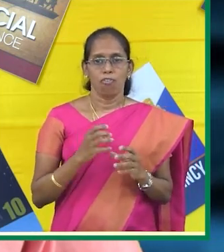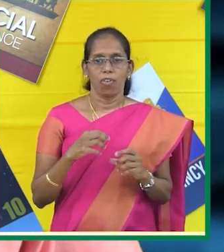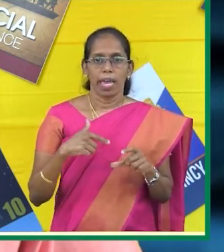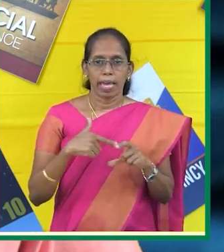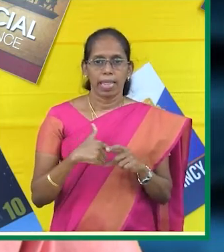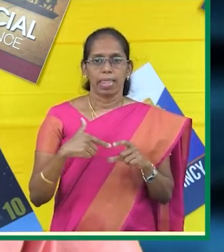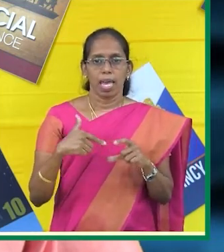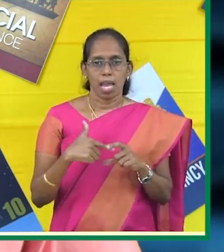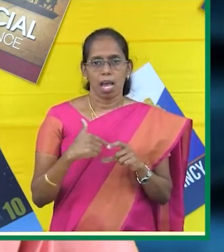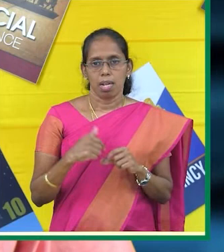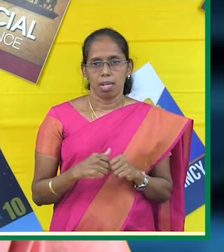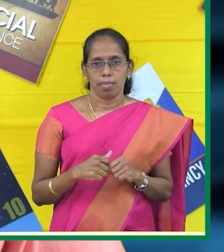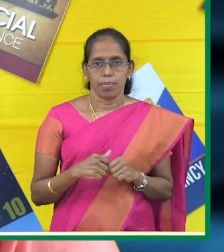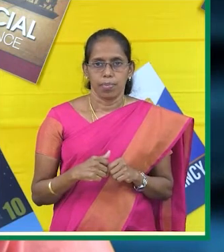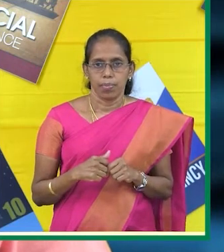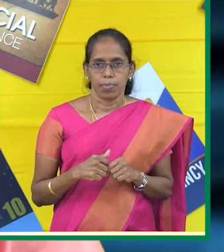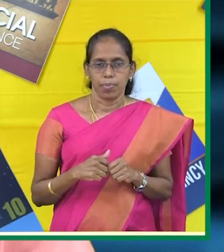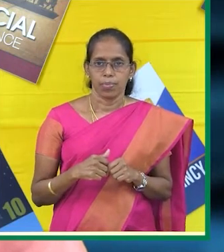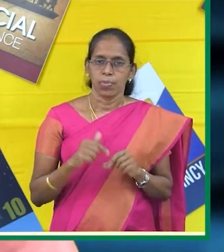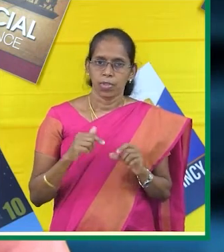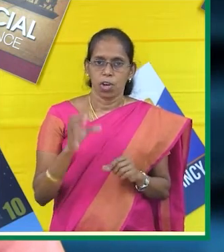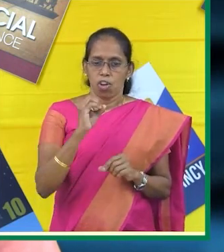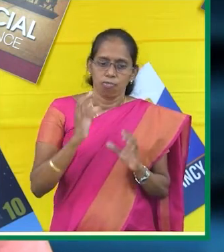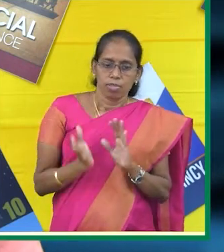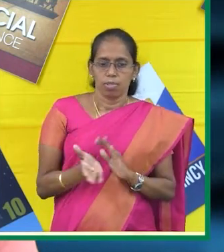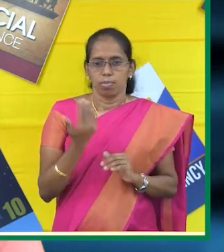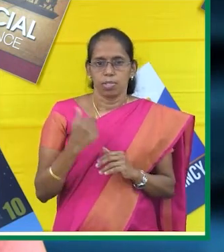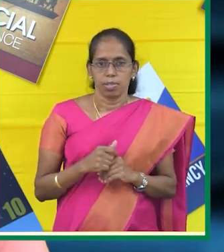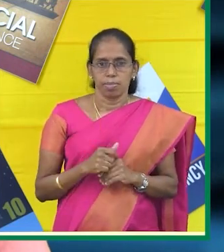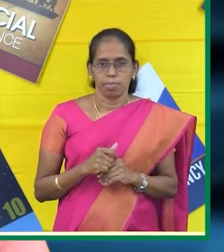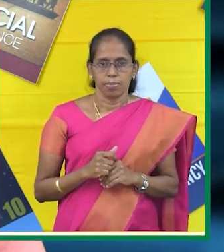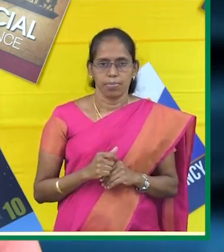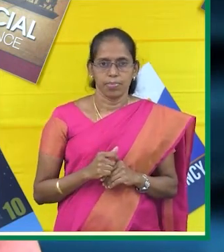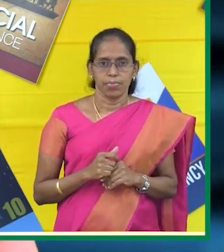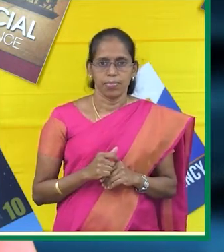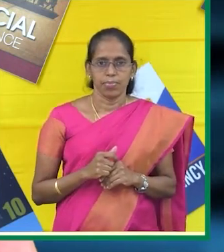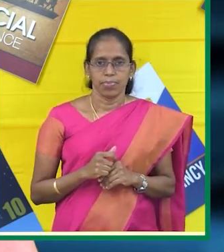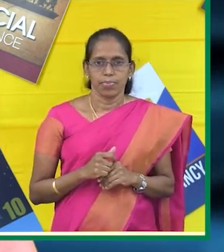பத்திரிகையில் தன்னுடைய அலுவலகத்திற்கு செல்லுகிறார். செல்லுகிற பொழுது அங்கே